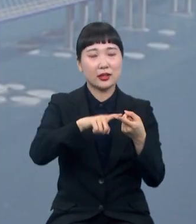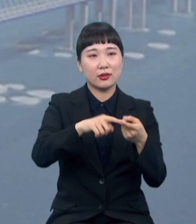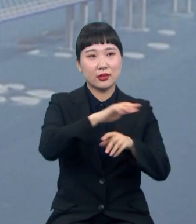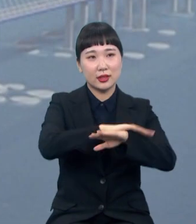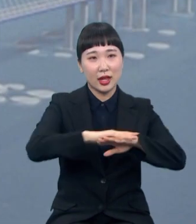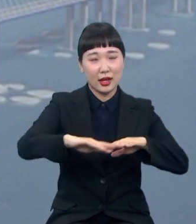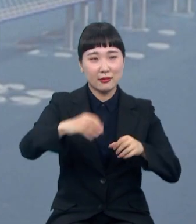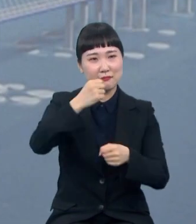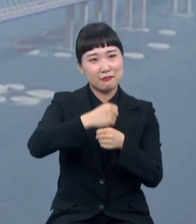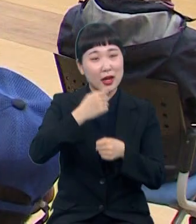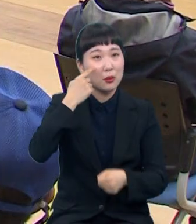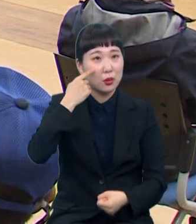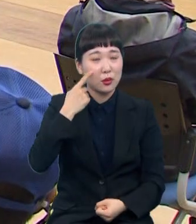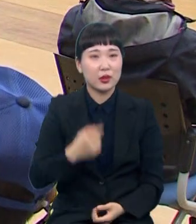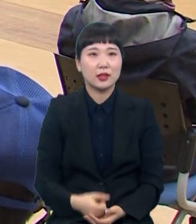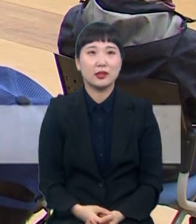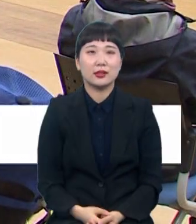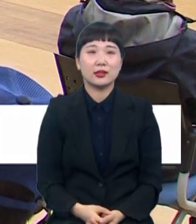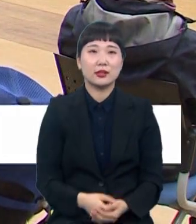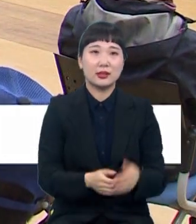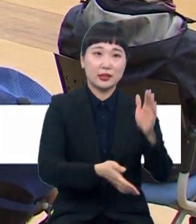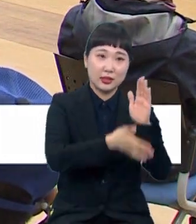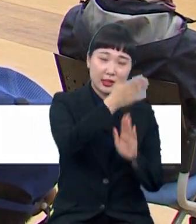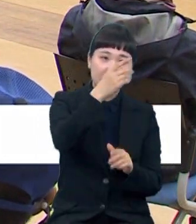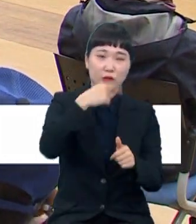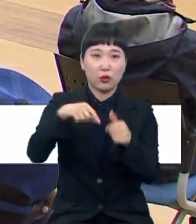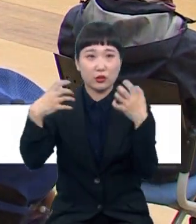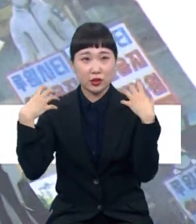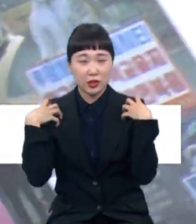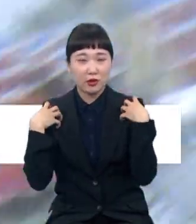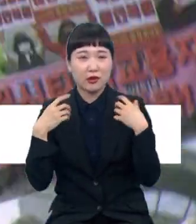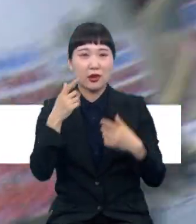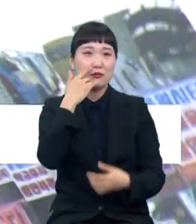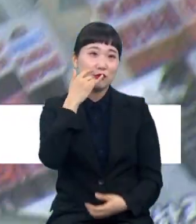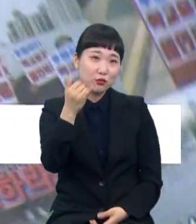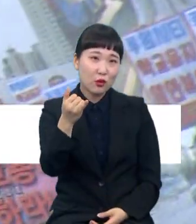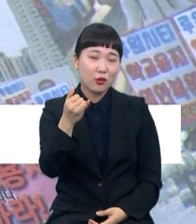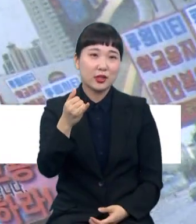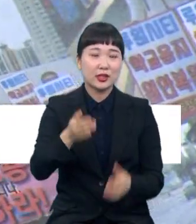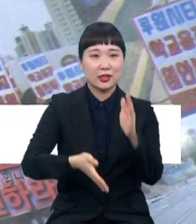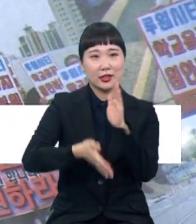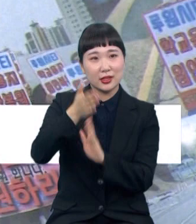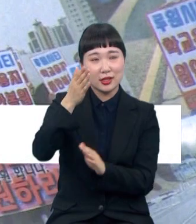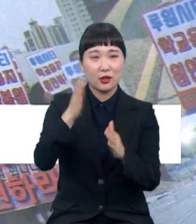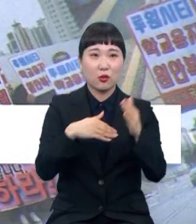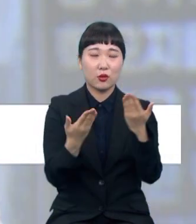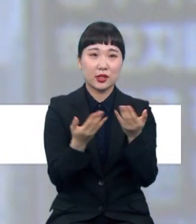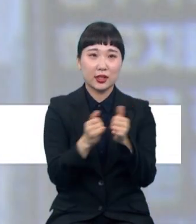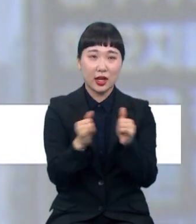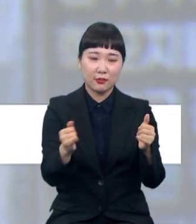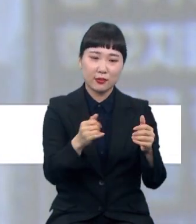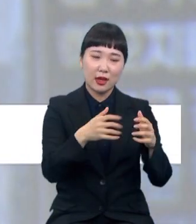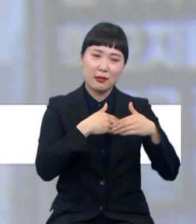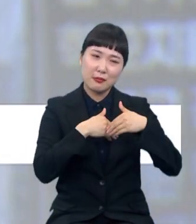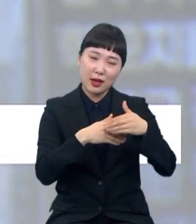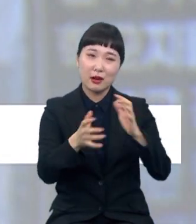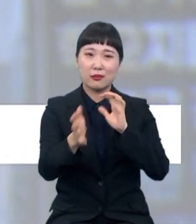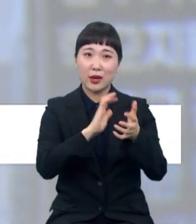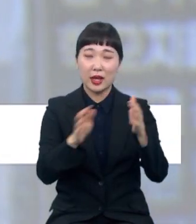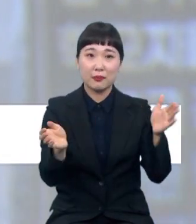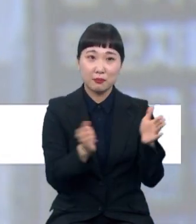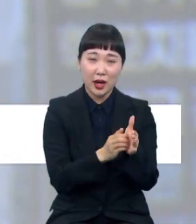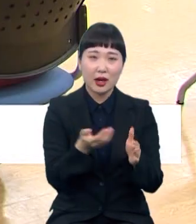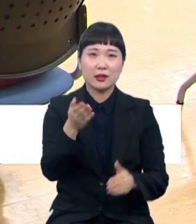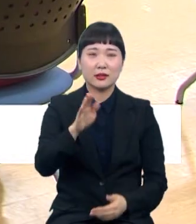밝혔습니다. 인천시와 교육청, 학부모, 시행사 등이 한자리에 모여 몇 차례 회의를 진행했지만